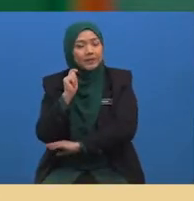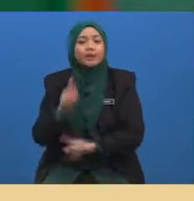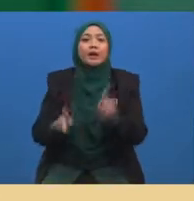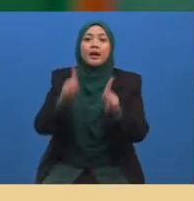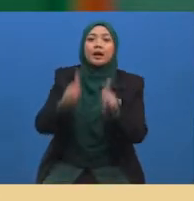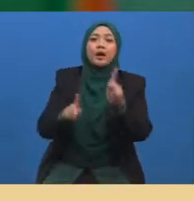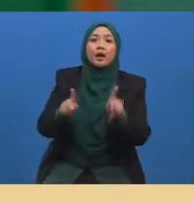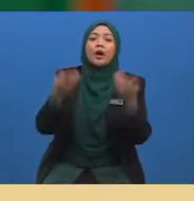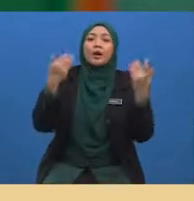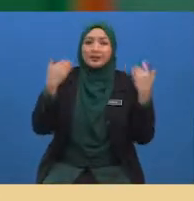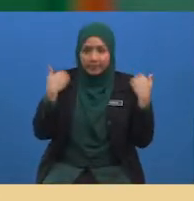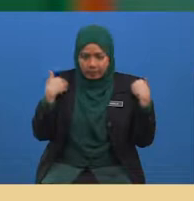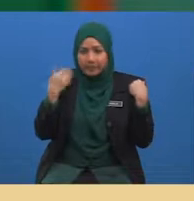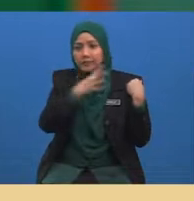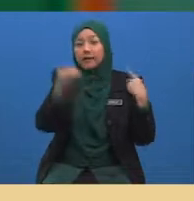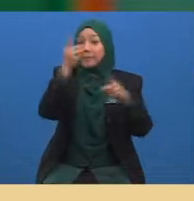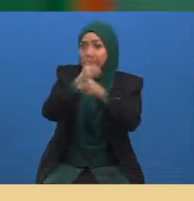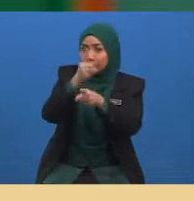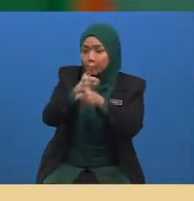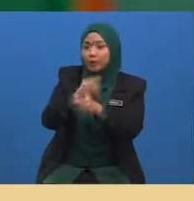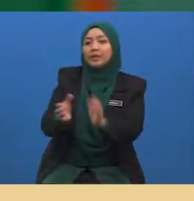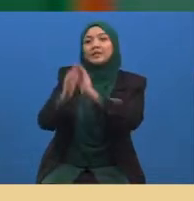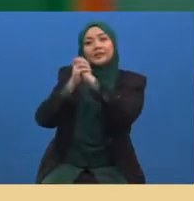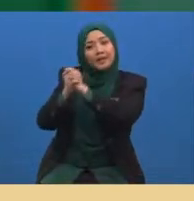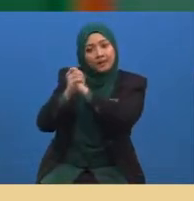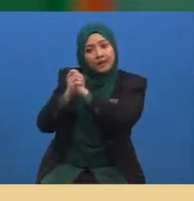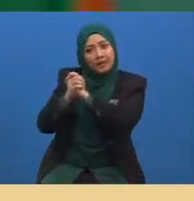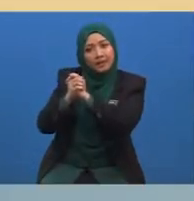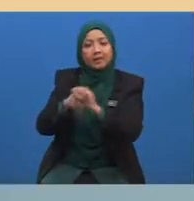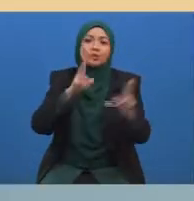ya, tahniah dan syabas cikgu ucapkan.